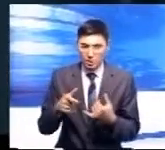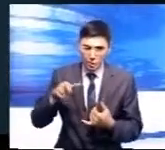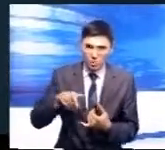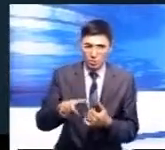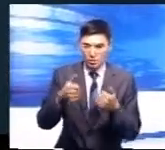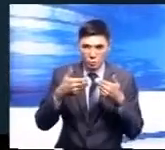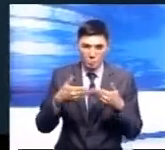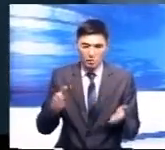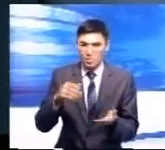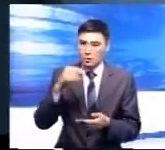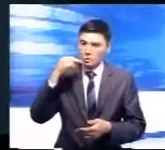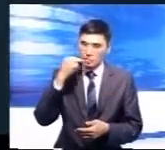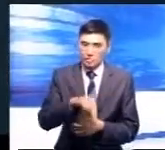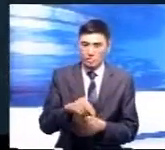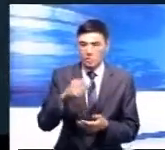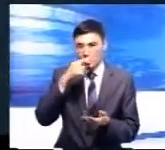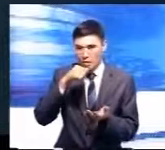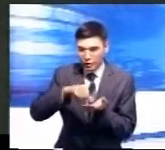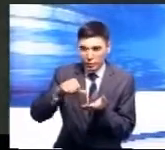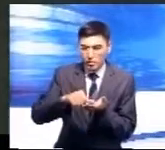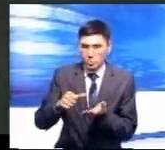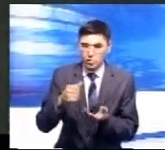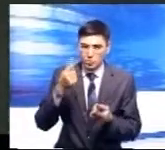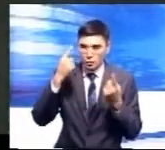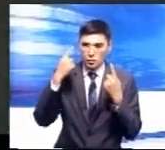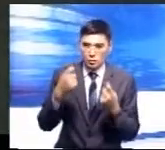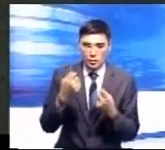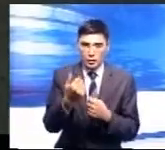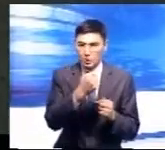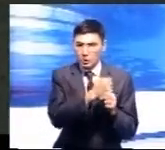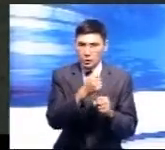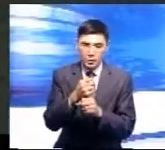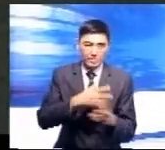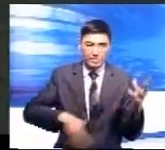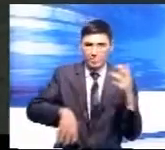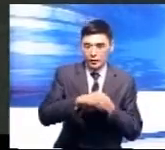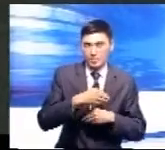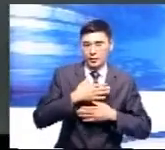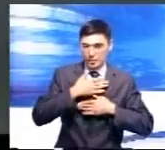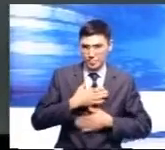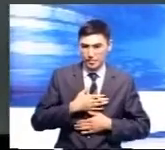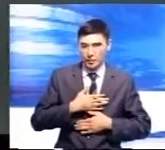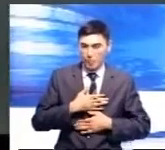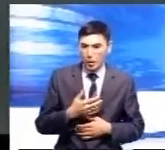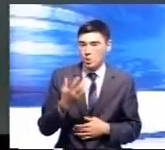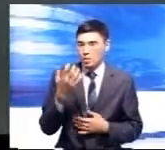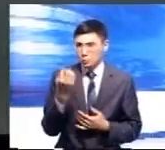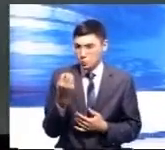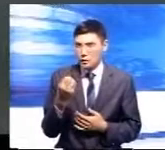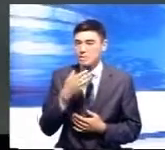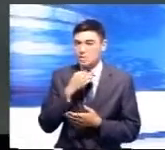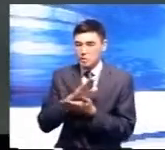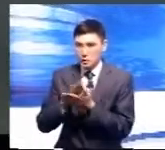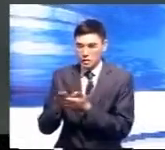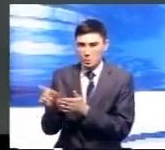водителей и пешеходов отмечает хорошее качество асфальта и довольна проведенным ремонтом. Вместе с тем семичане просят руководства в следующем